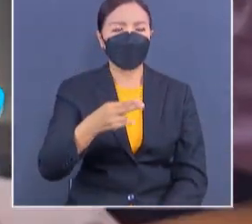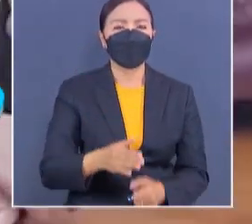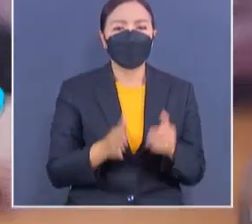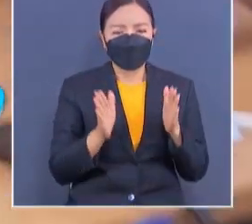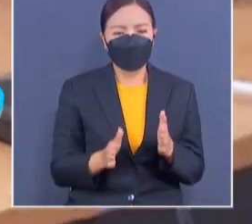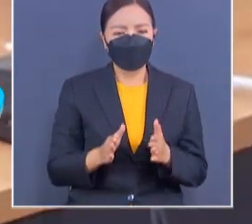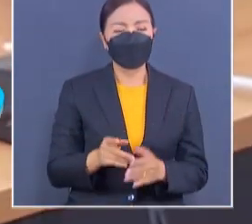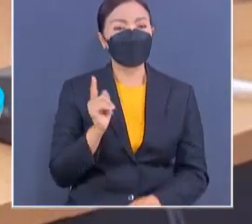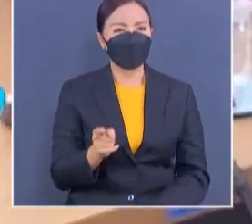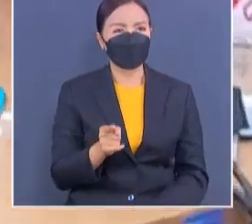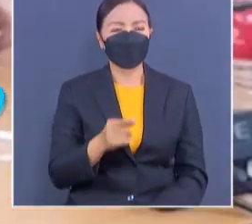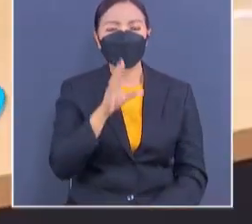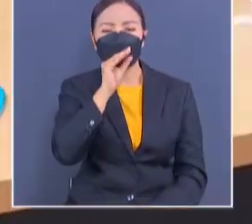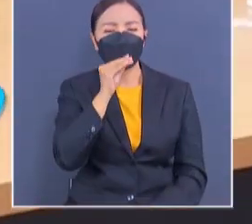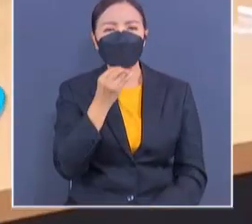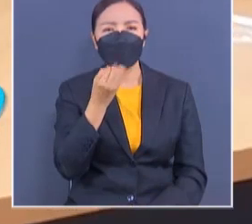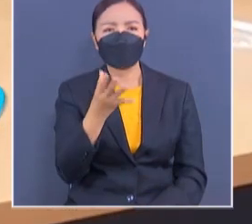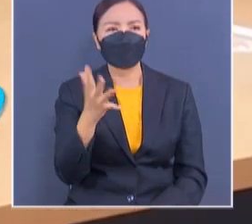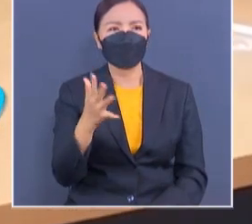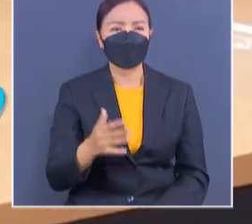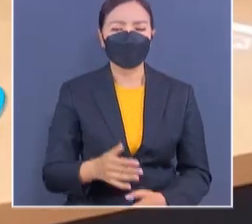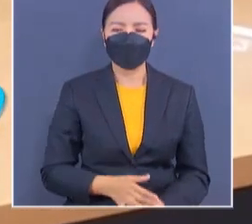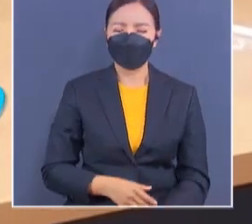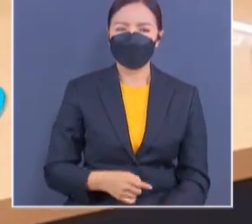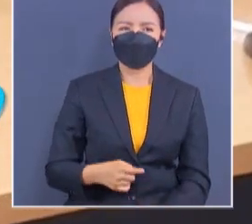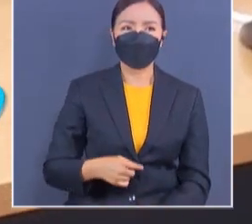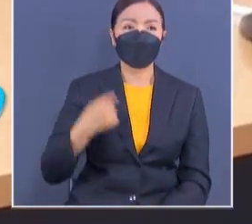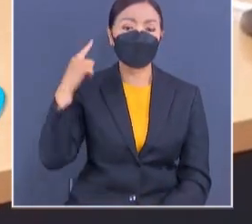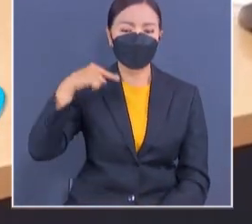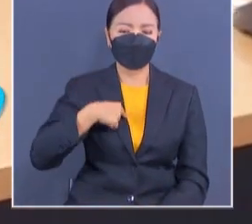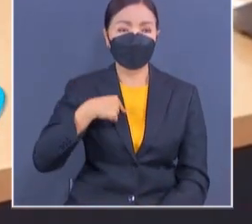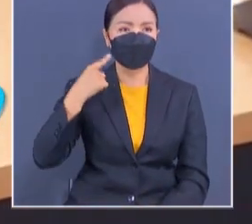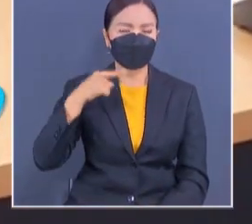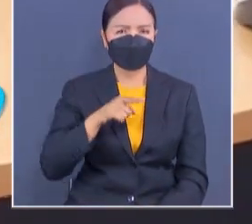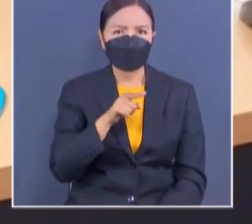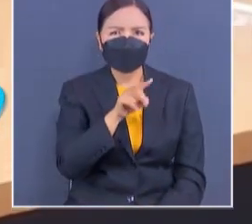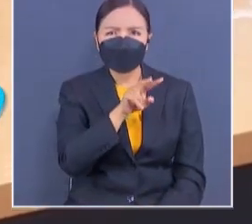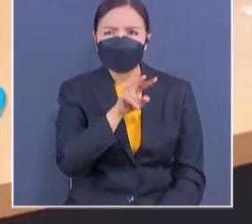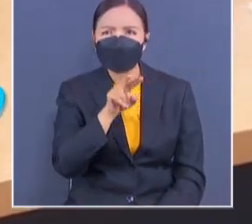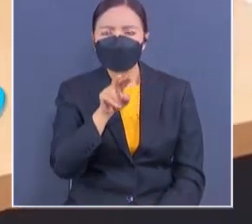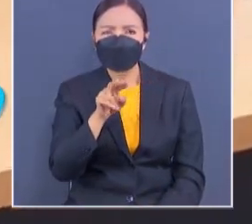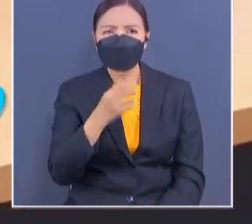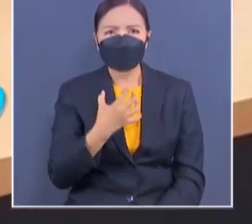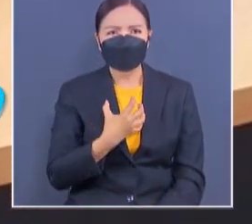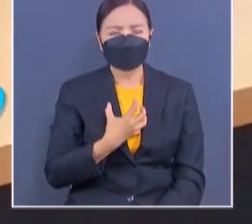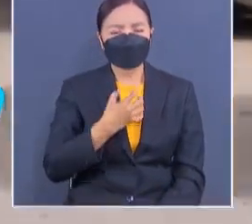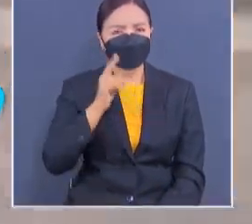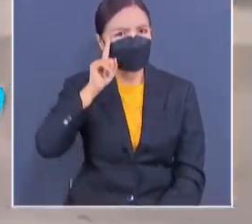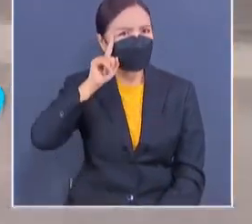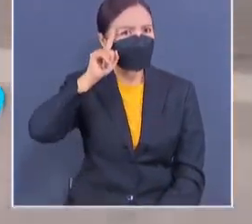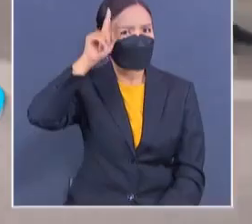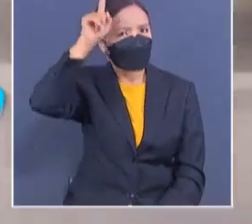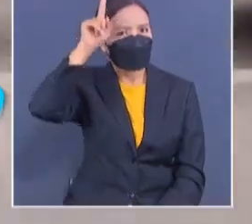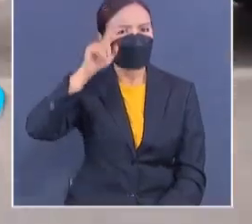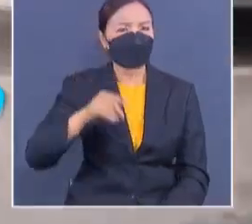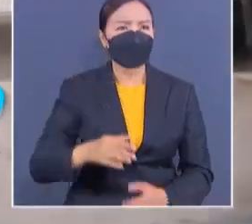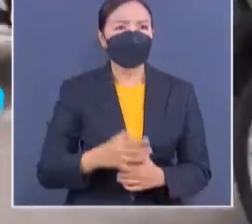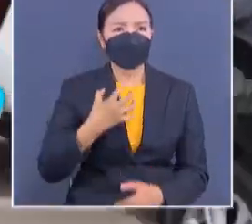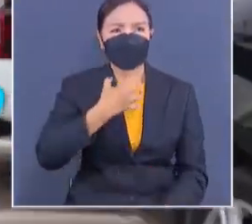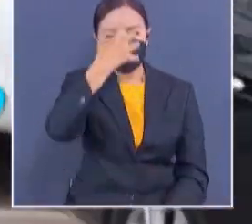แต่ก็ได้ไปขายกับที่อื่นนะคะในราคาไม่ถึง 80,000 บาทหมายความว่าลูกน้องคนนี้อดีตลูกน้องคนนี้พอนำกระเป๋ามาขาย